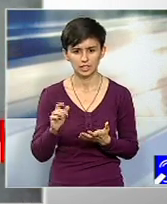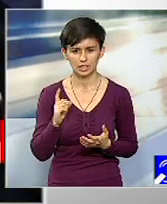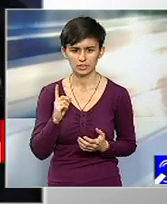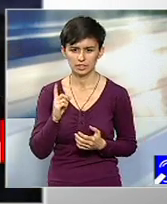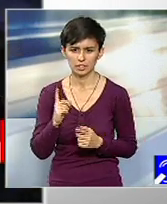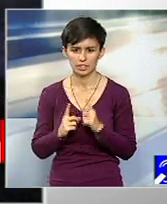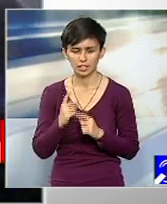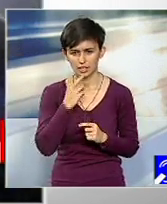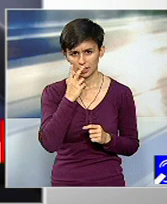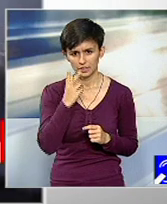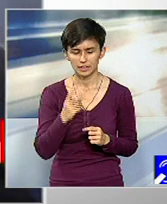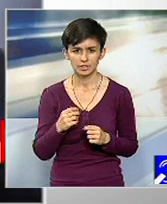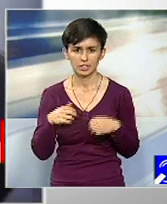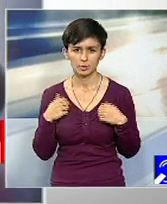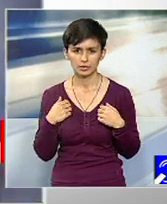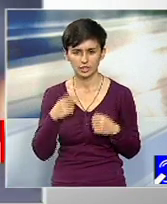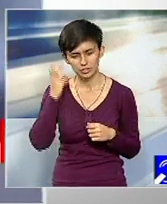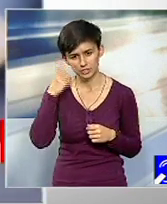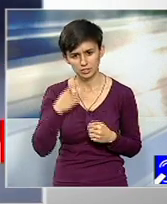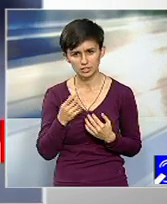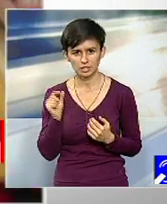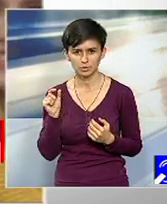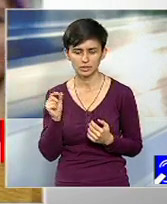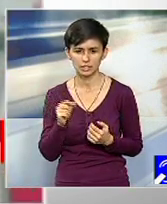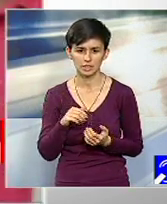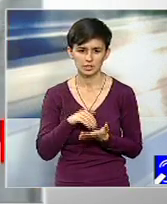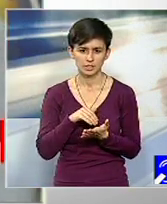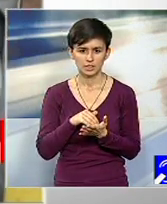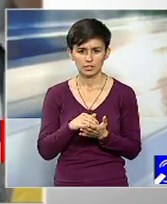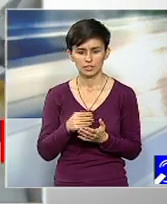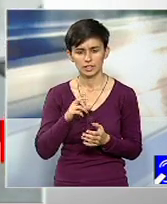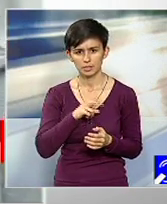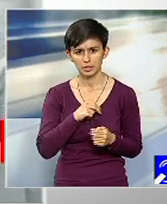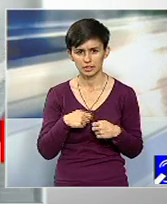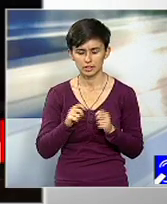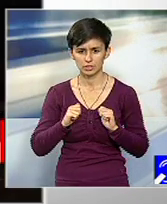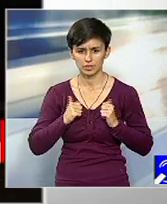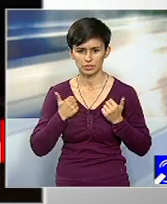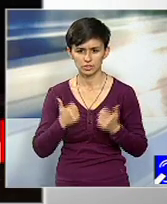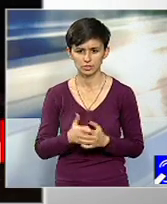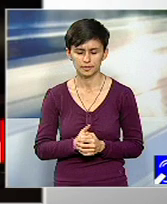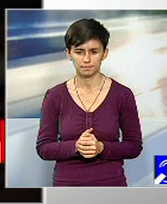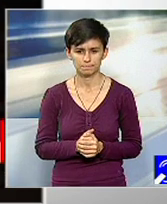lor, când înțelegi cât de puțin trebuie pentru a face pe cineva fericit, merită tot efortul din lume.